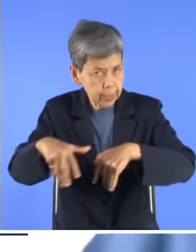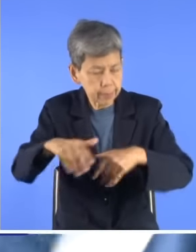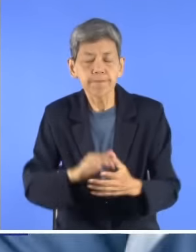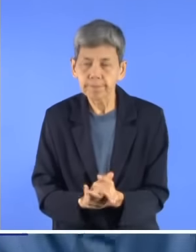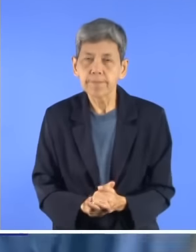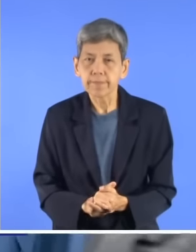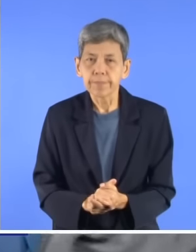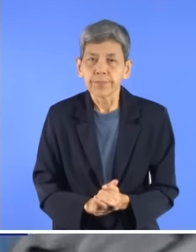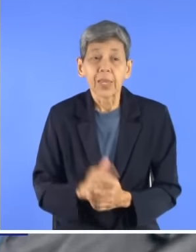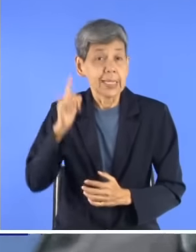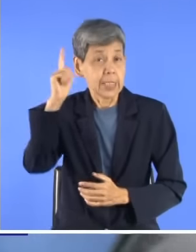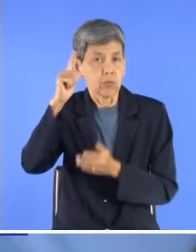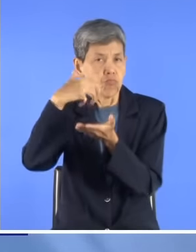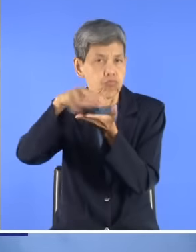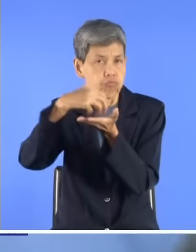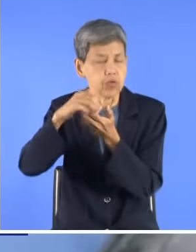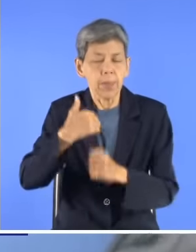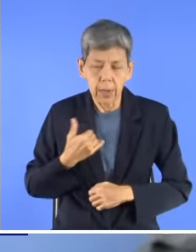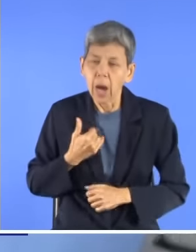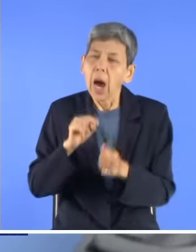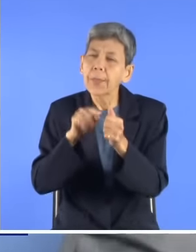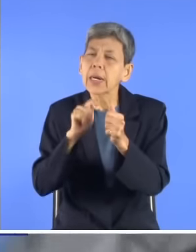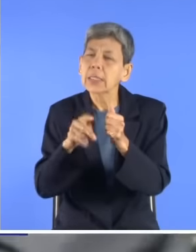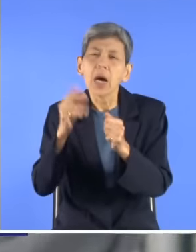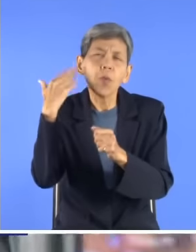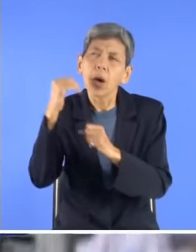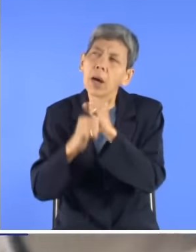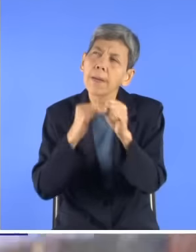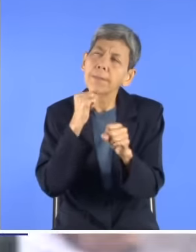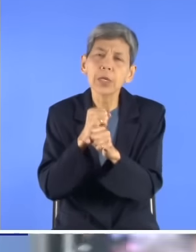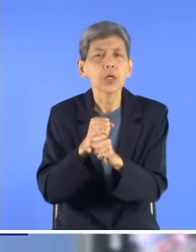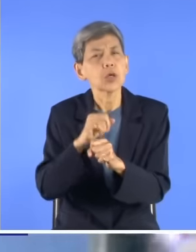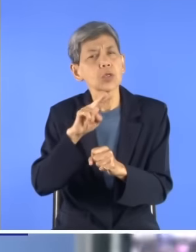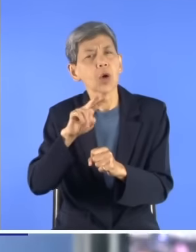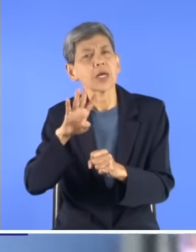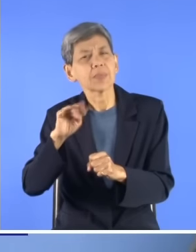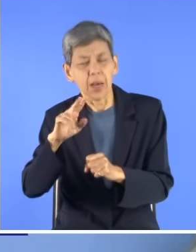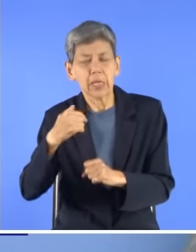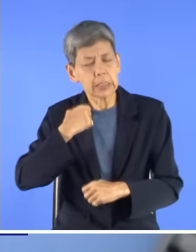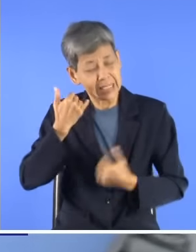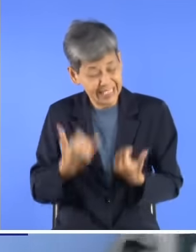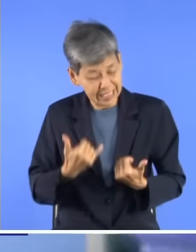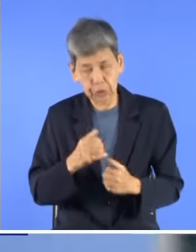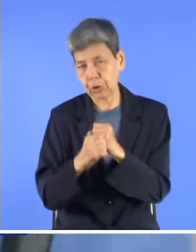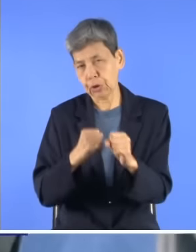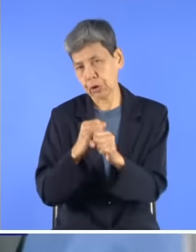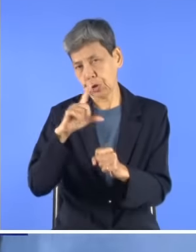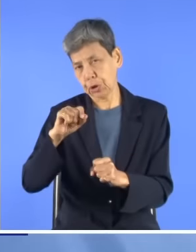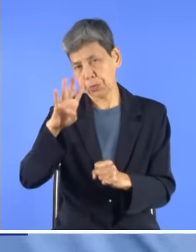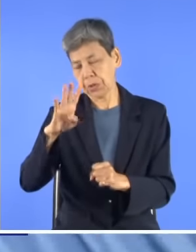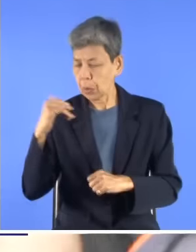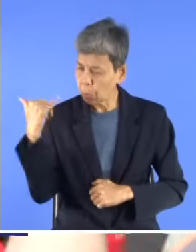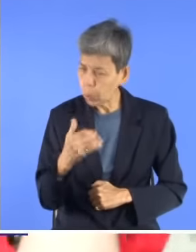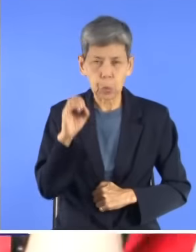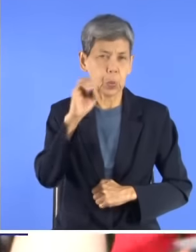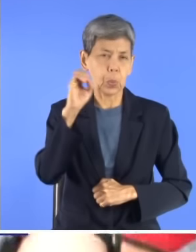ครับนายทักษิณเล่าว่าเคยมาเยือนอำเภอเทิงมาเมื่อปี43นับถึงวันนี้ก็24ปีมาแล้วเนี่ยก